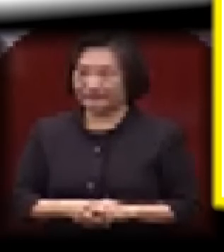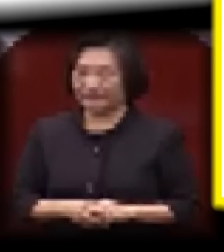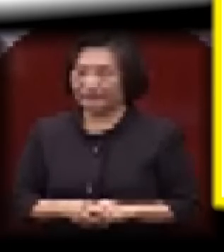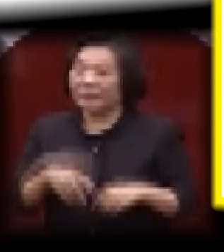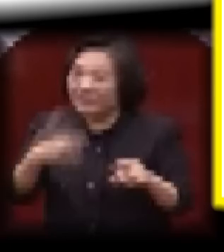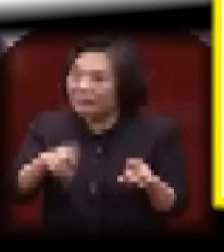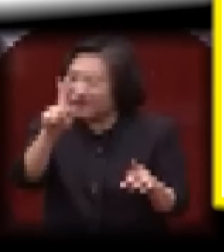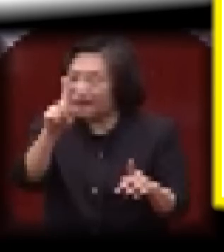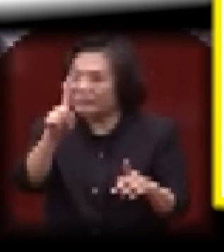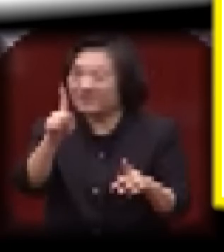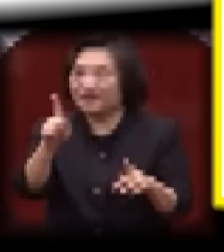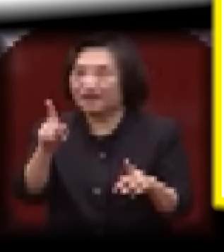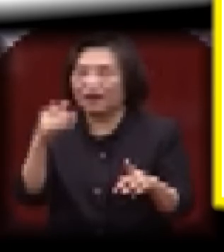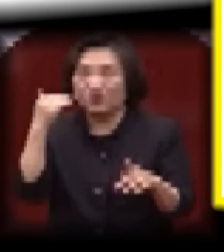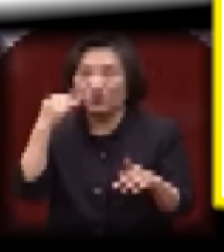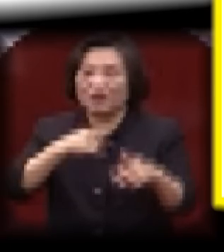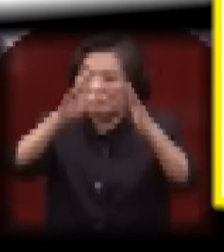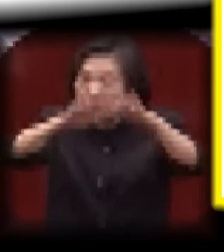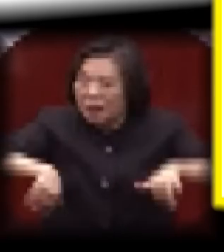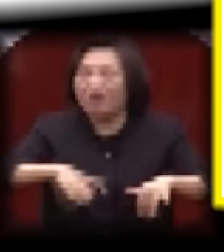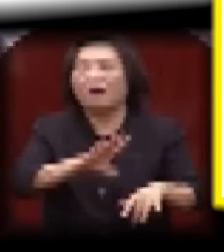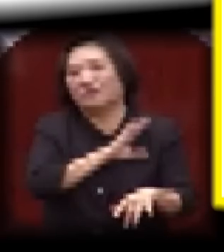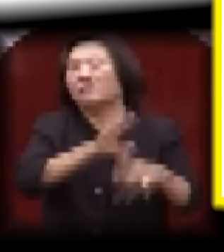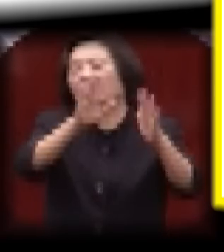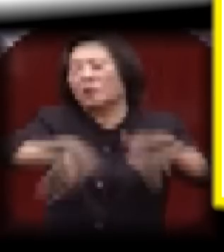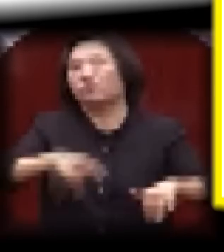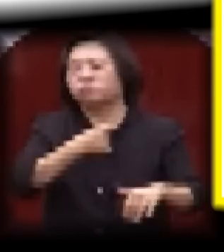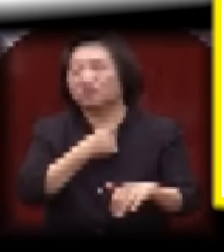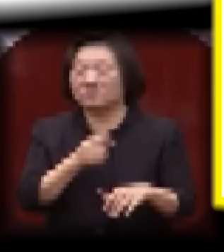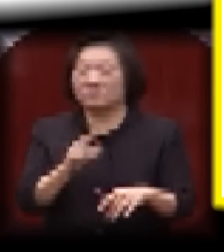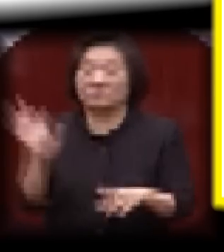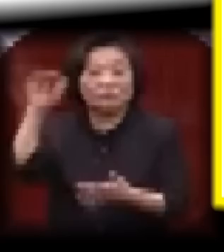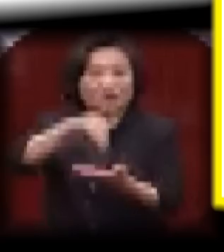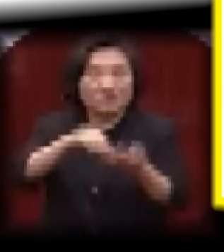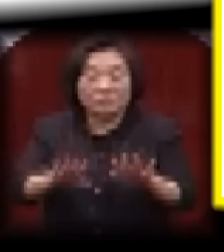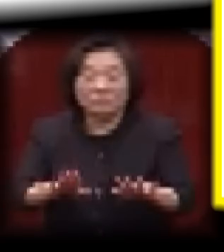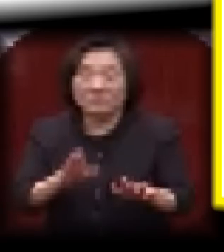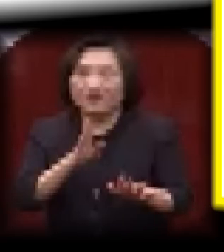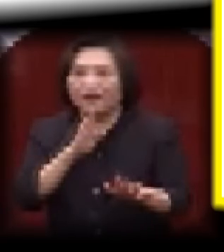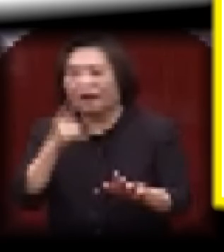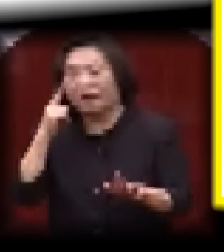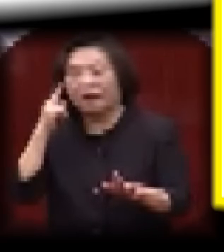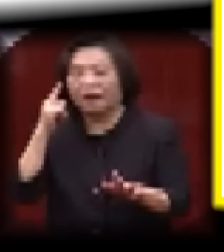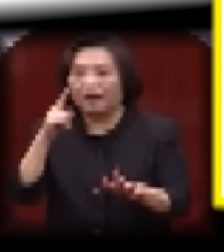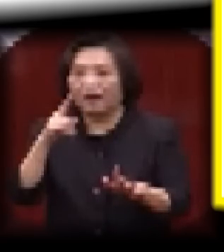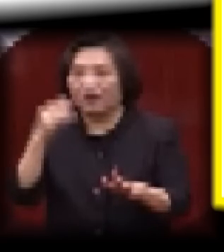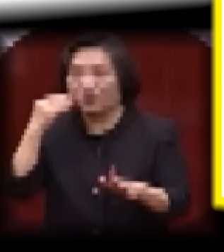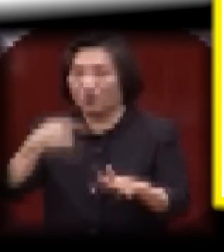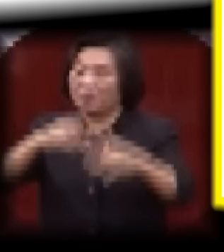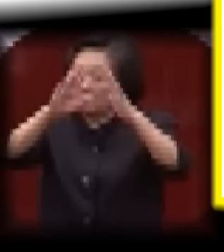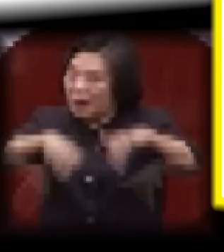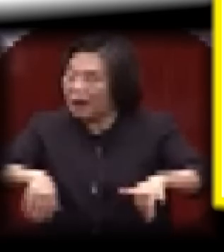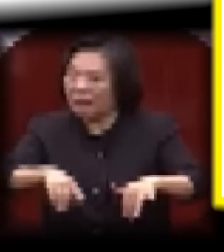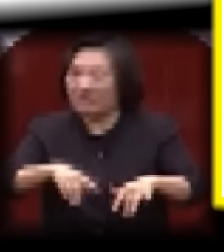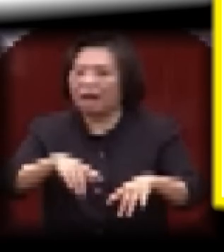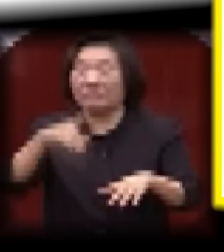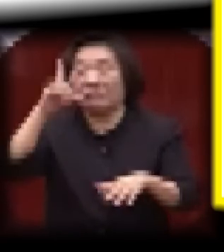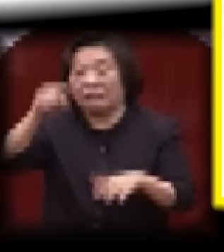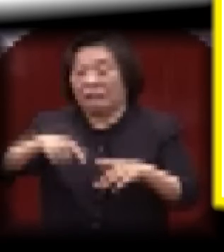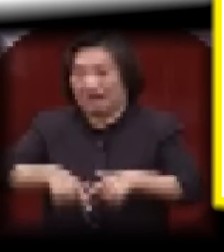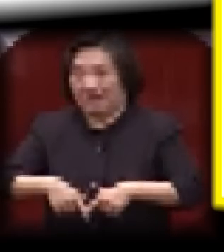如果拆得掉当然拆了，问题是目前我们台湾还是法治国家，一旦我们说要拆，你知道对方一定马上假扣